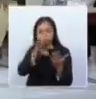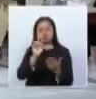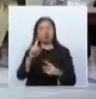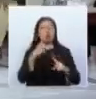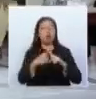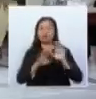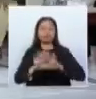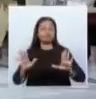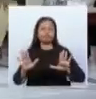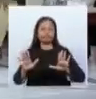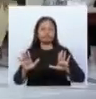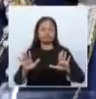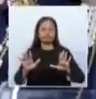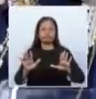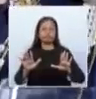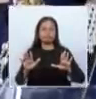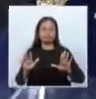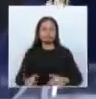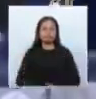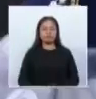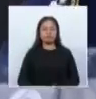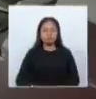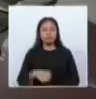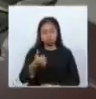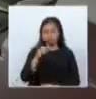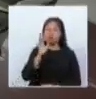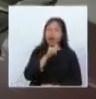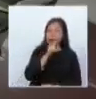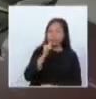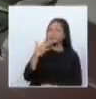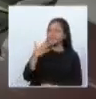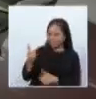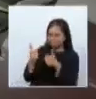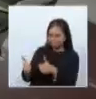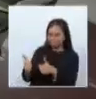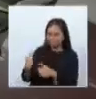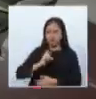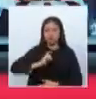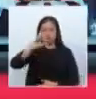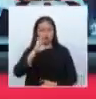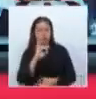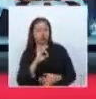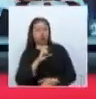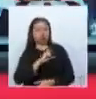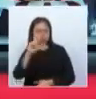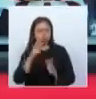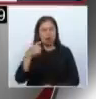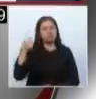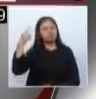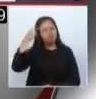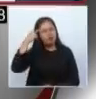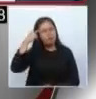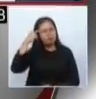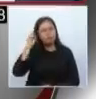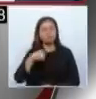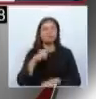yang otentik begitu, apakah itu juga menjadi salah satu syarat untuk kemudian dinilai atau diolah datanya? Iya,